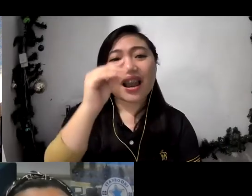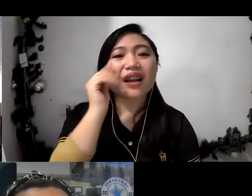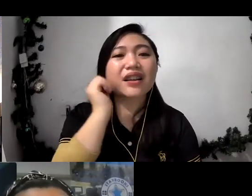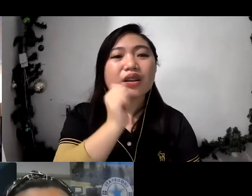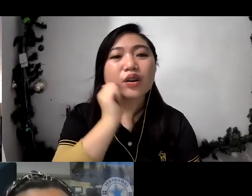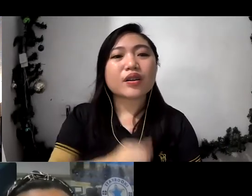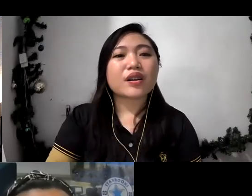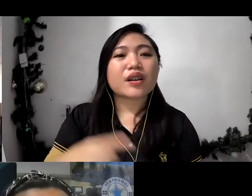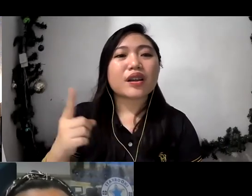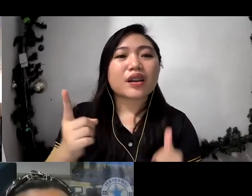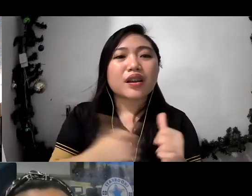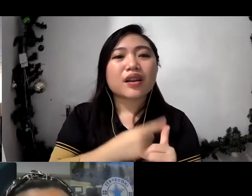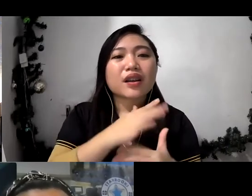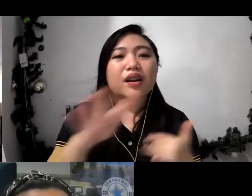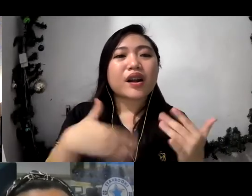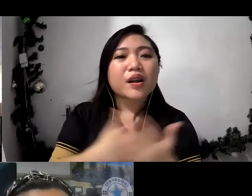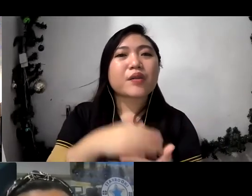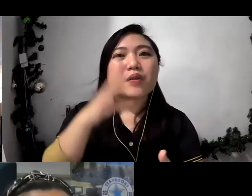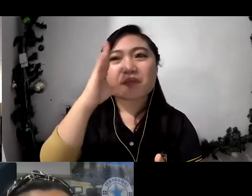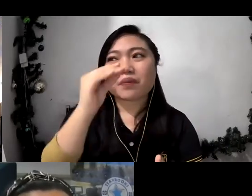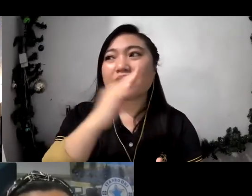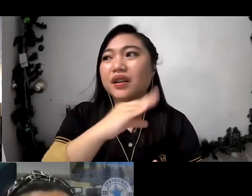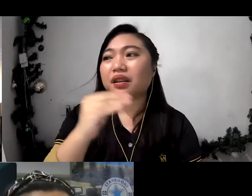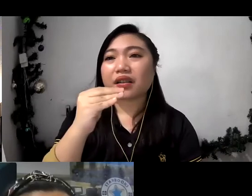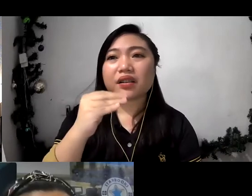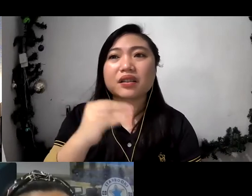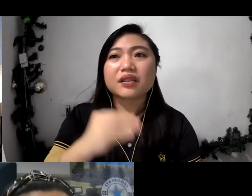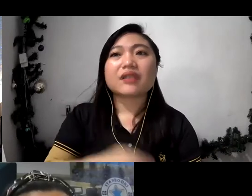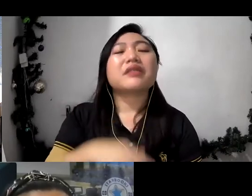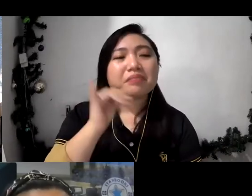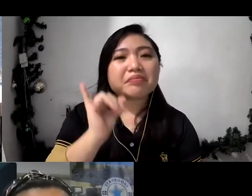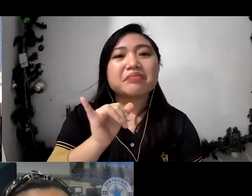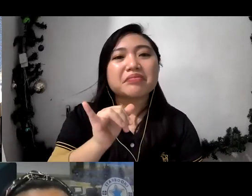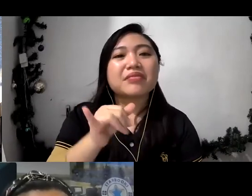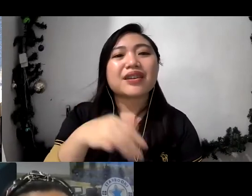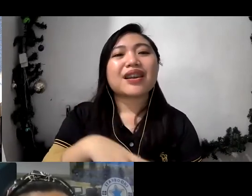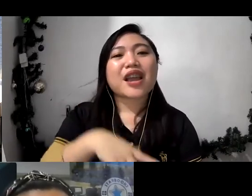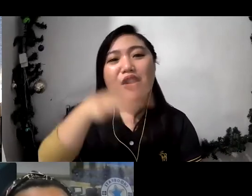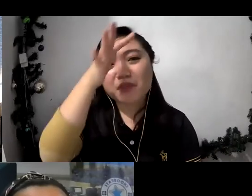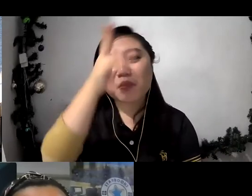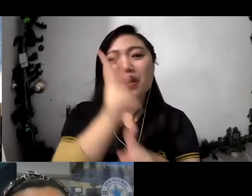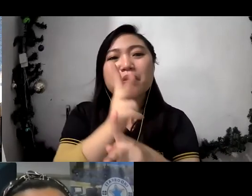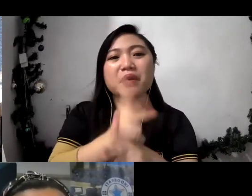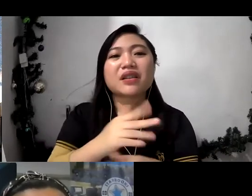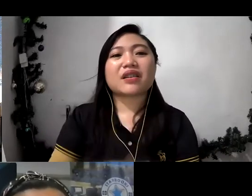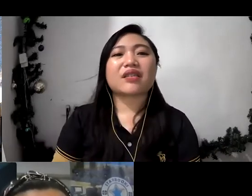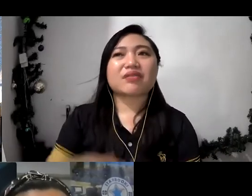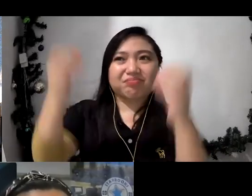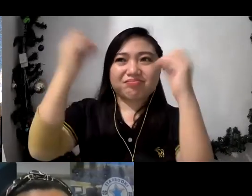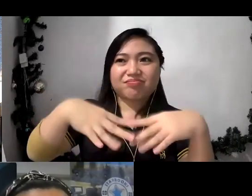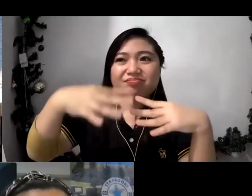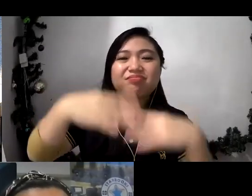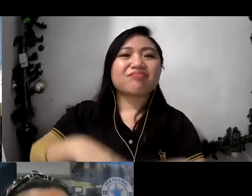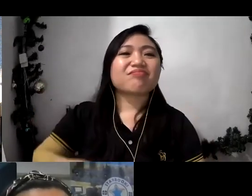yung nailikas na yung mga babae at mga anak, no, siya yung bumabalik pa sa bahay para magbantay. Ayun, natabunan ng mga lupa, no. May